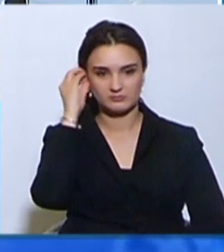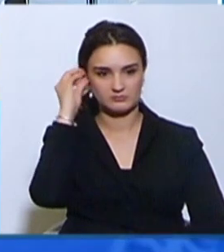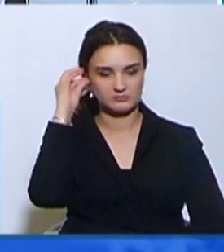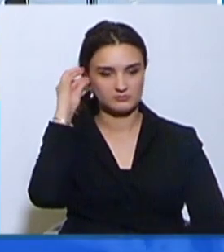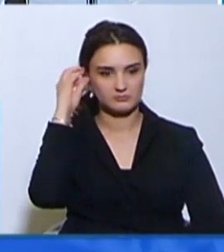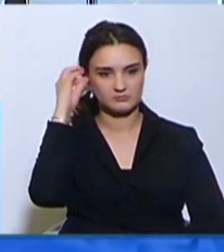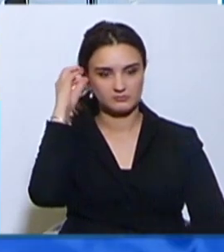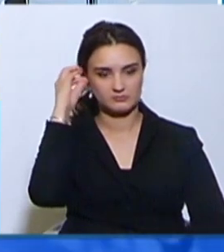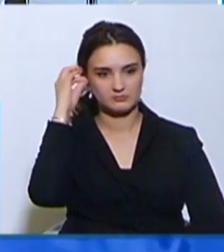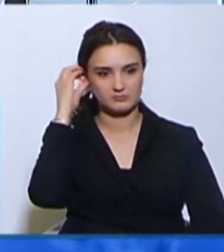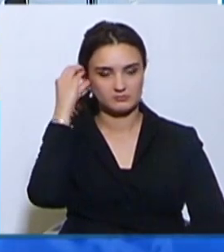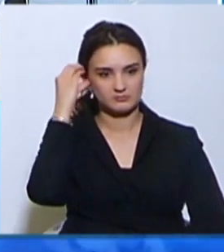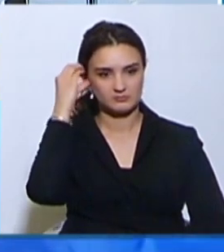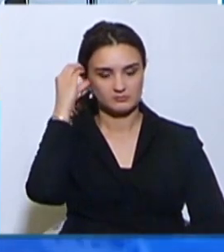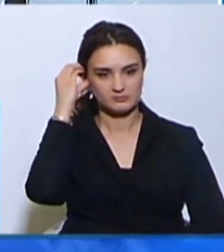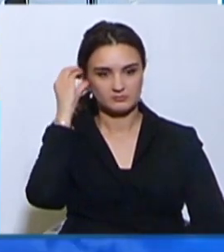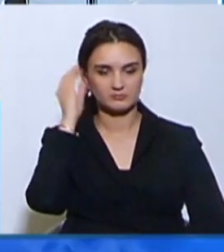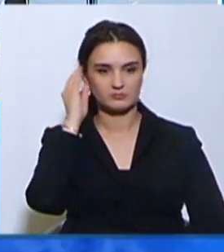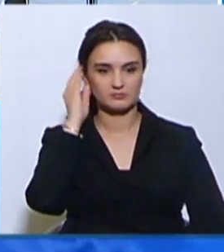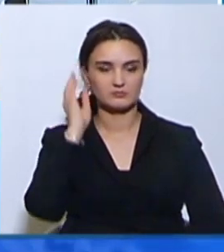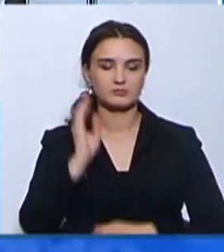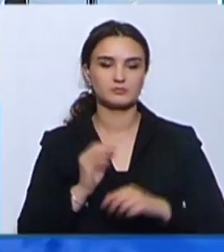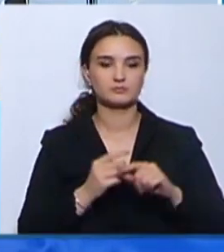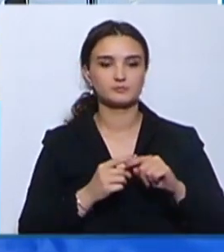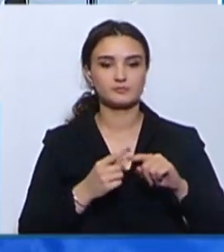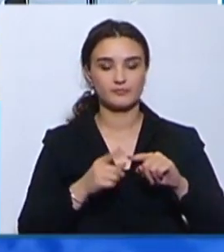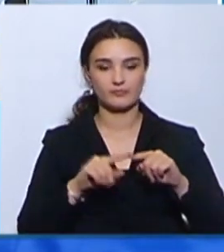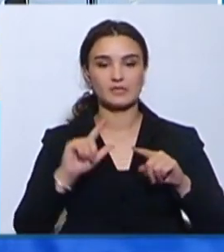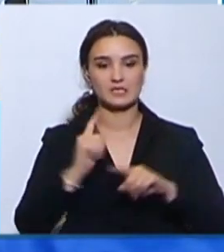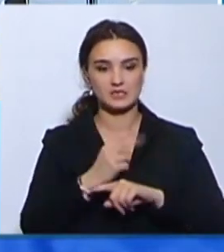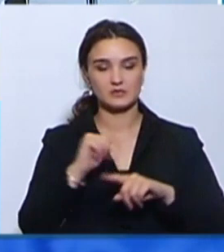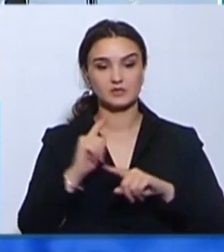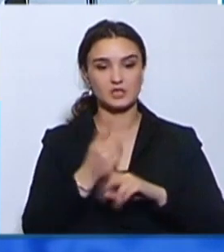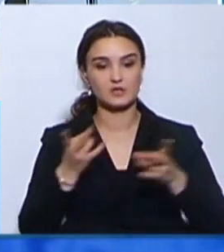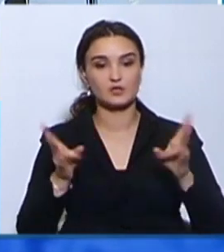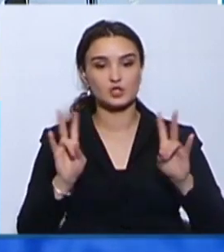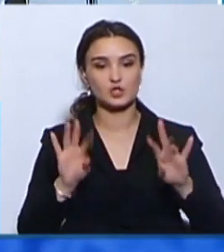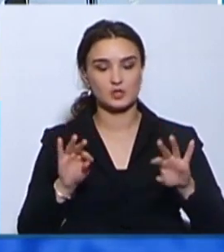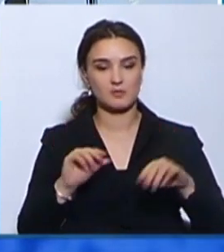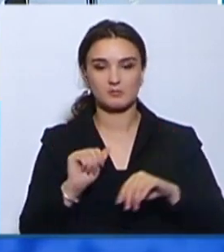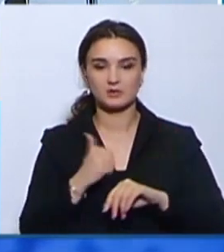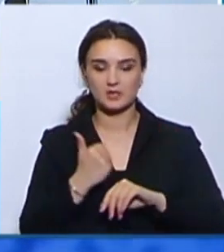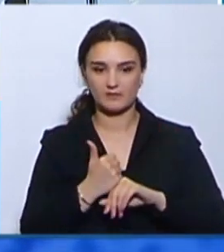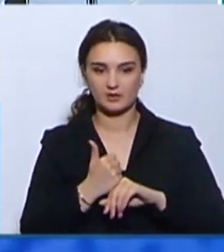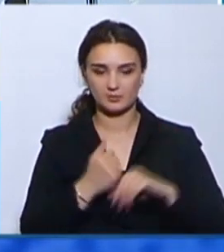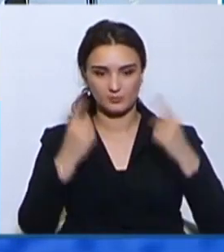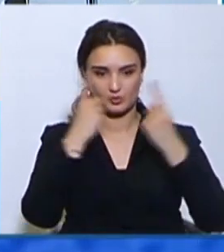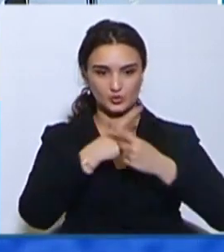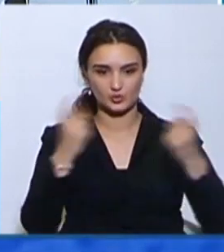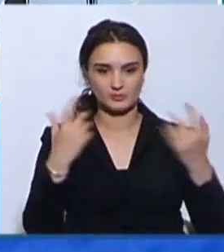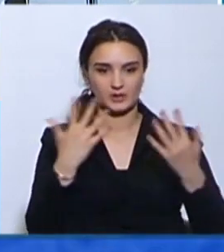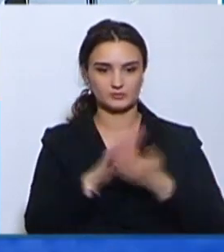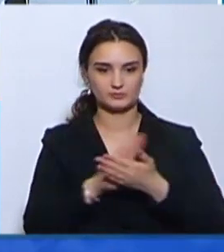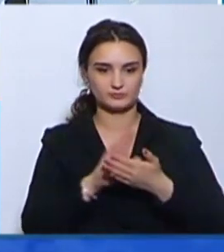და საკმაოდ დიდხანს ძლებს რამდენიმე საათის განმავლობაში. ანუ ისევ და ისევ რჩება მთავარი მოწოდება